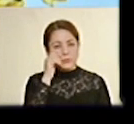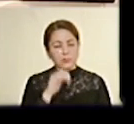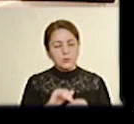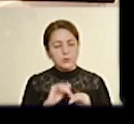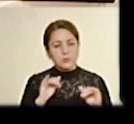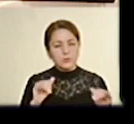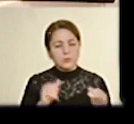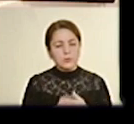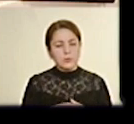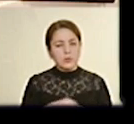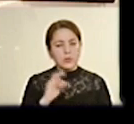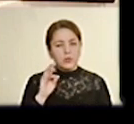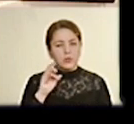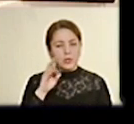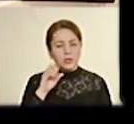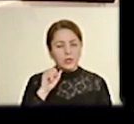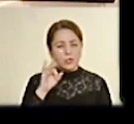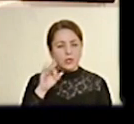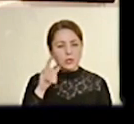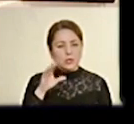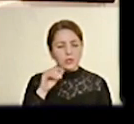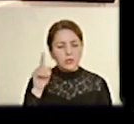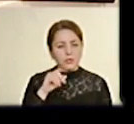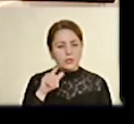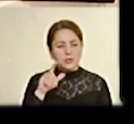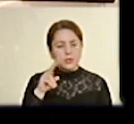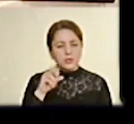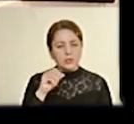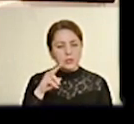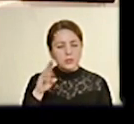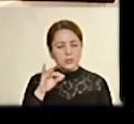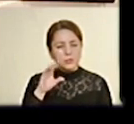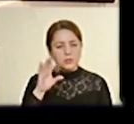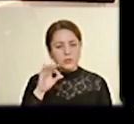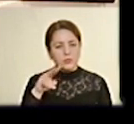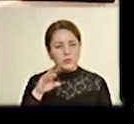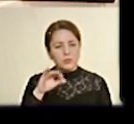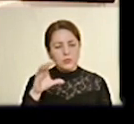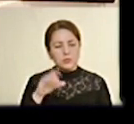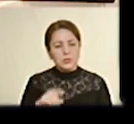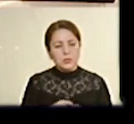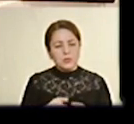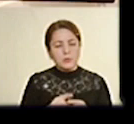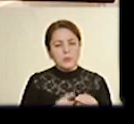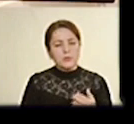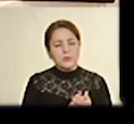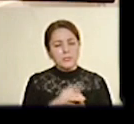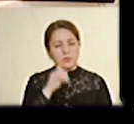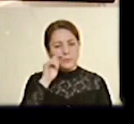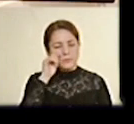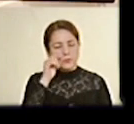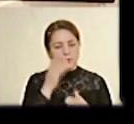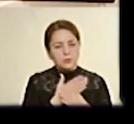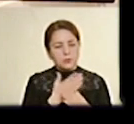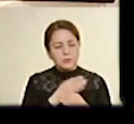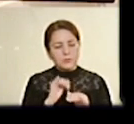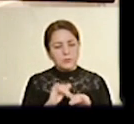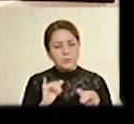ko'payish. Nargis, gladiolus kabi o'simliklarni biz piyoz boshdan ko'payadigan o'simliklarga